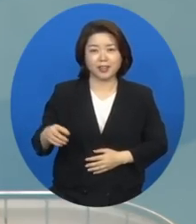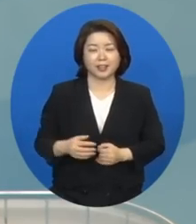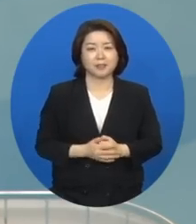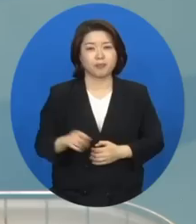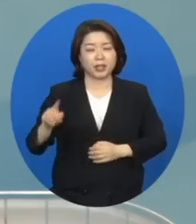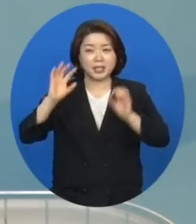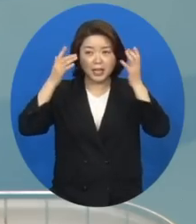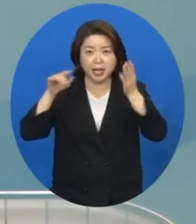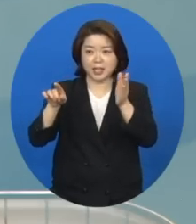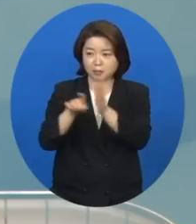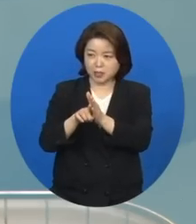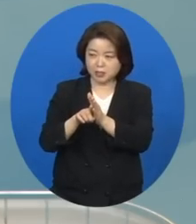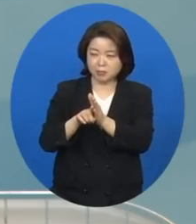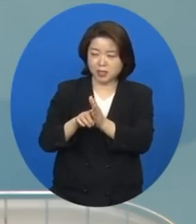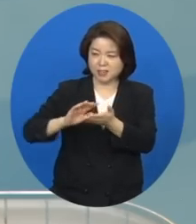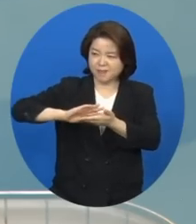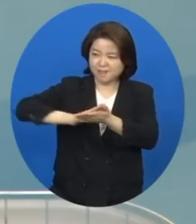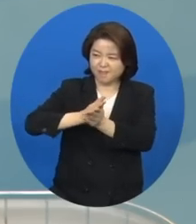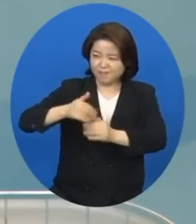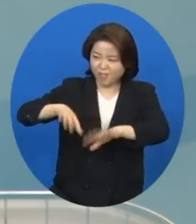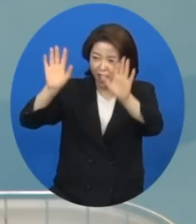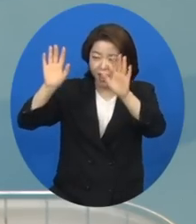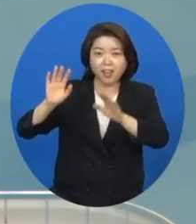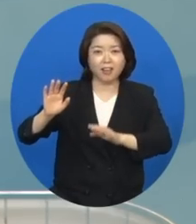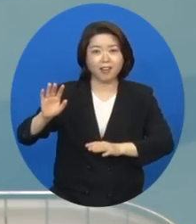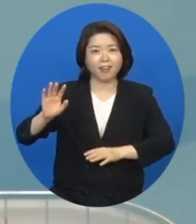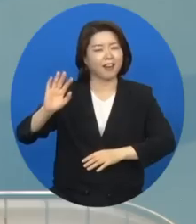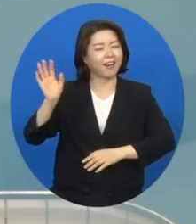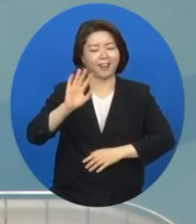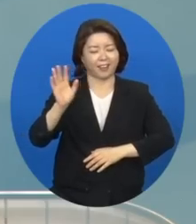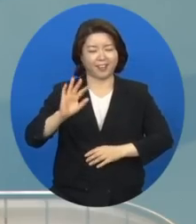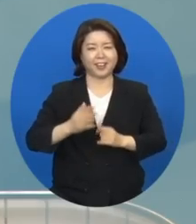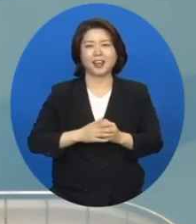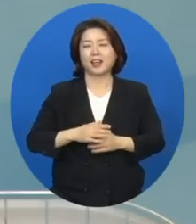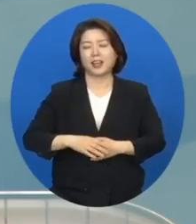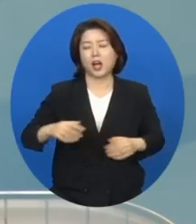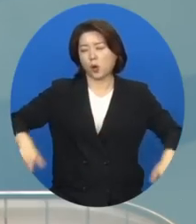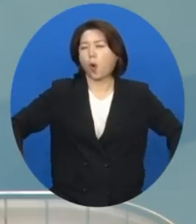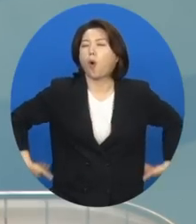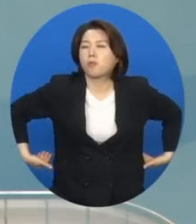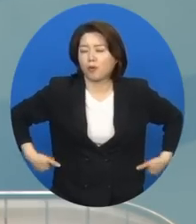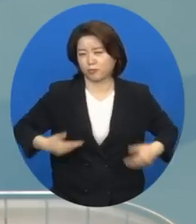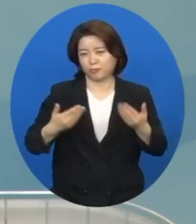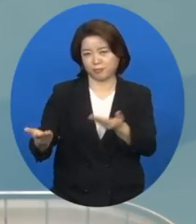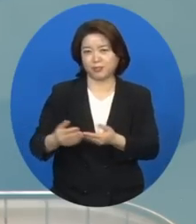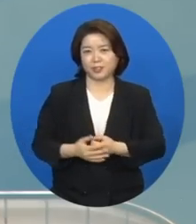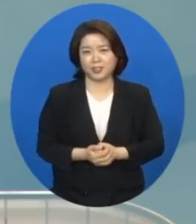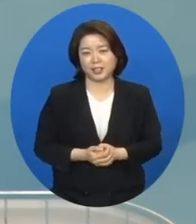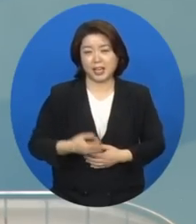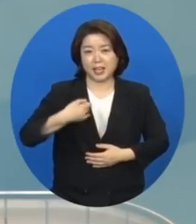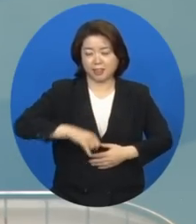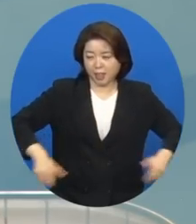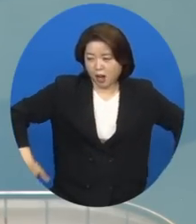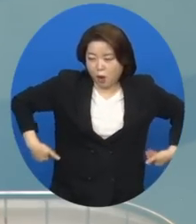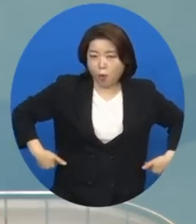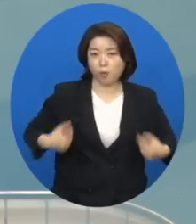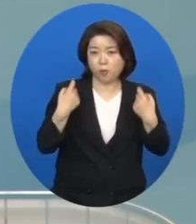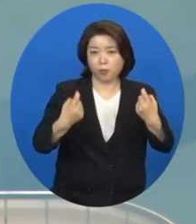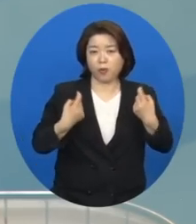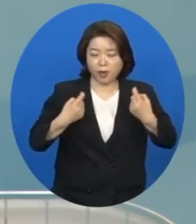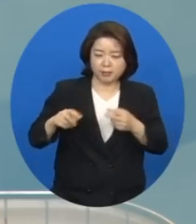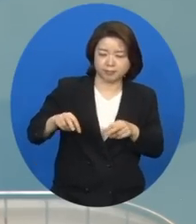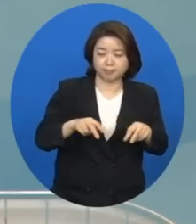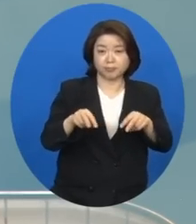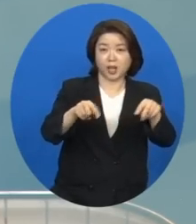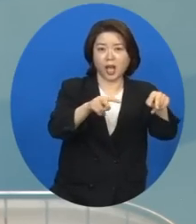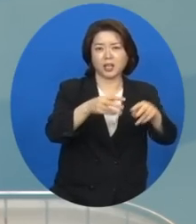아이의 믿음을 제가 밟아야 되겠습니까? 그래서 업어줬어요. 딸을 업고 여행하는 것이